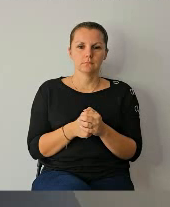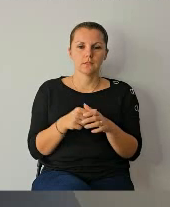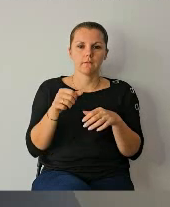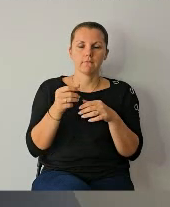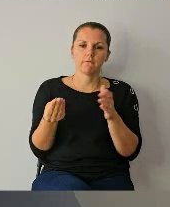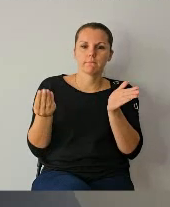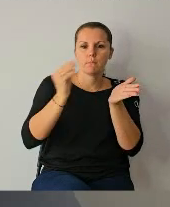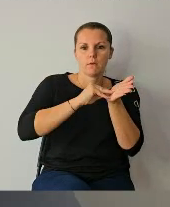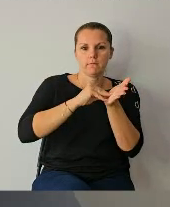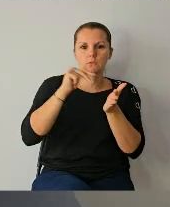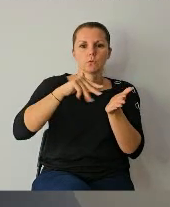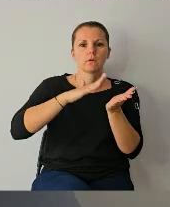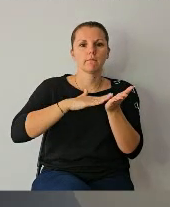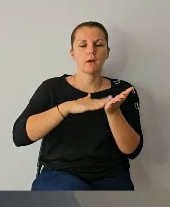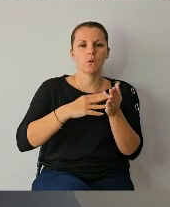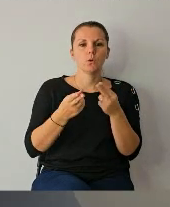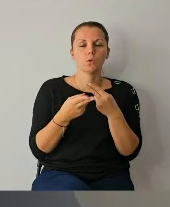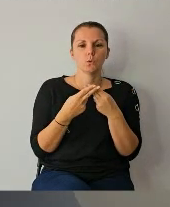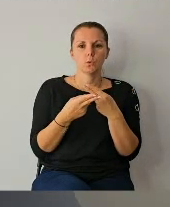Wprowadzenie uchwały numer